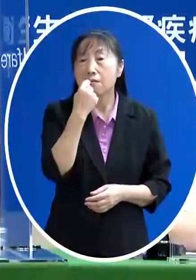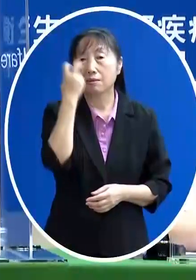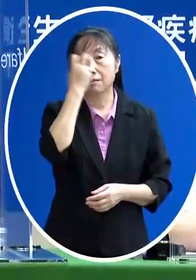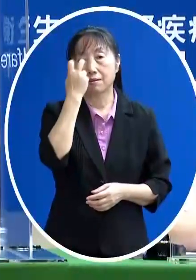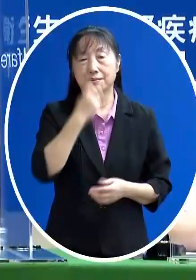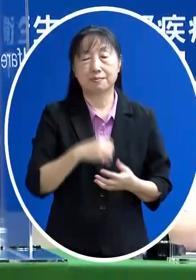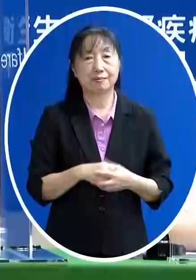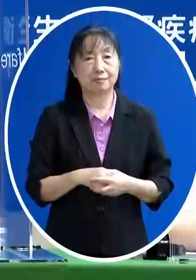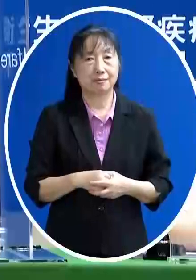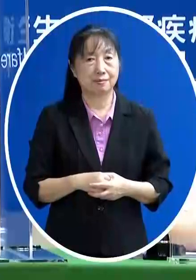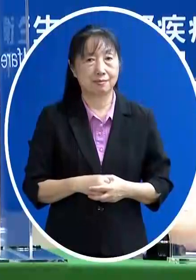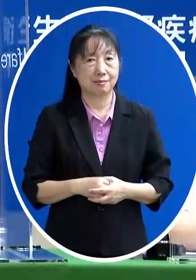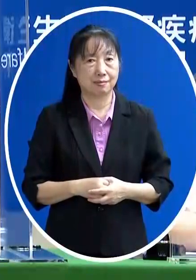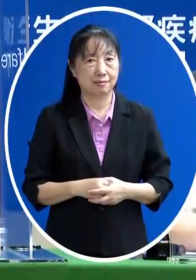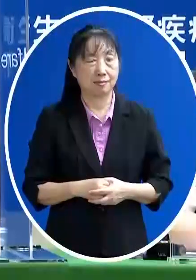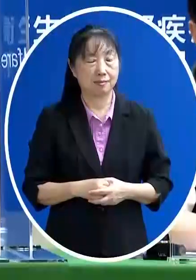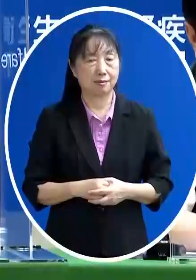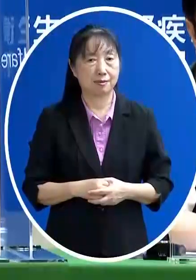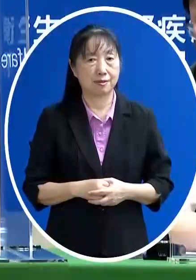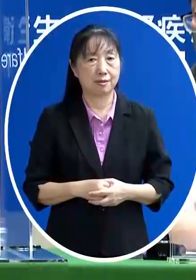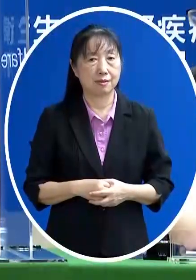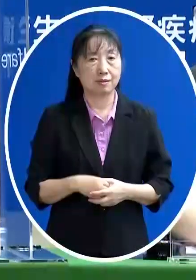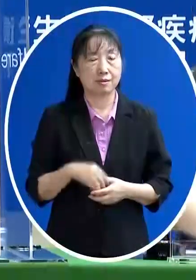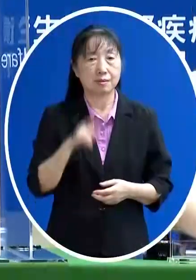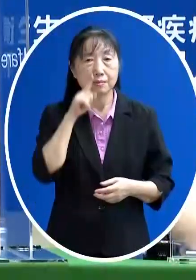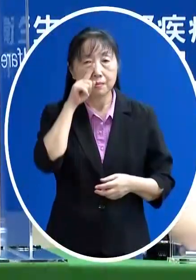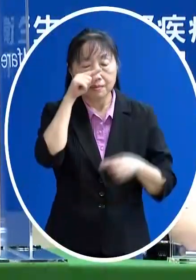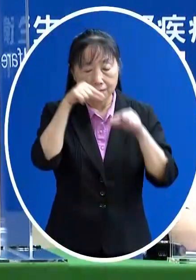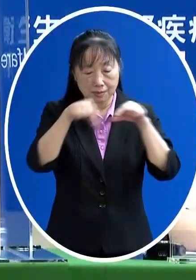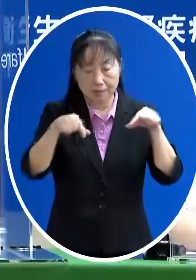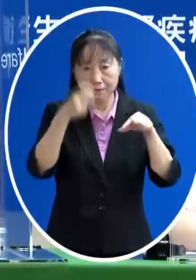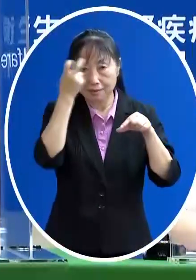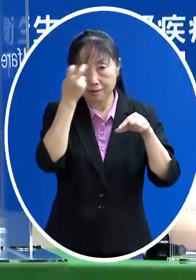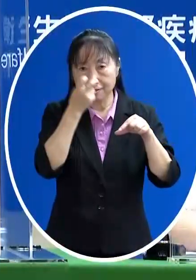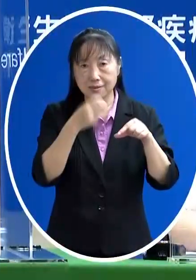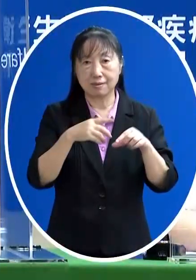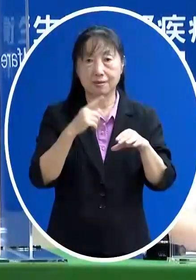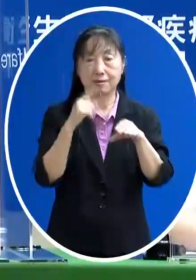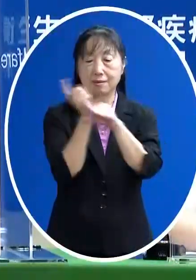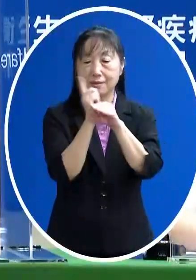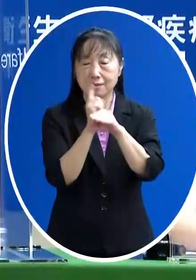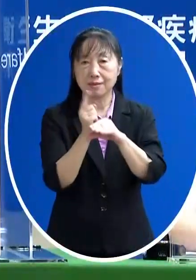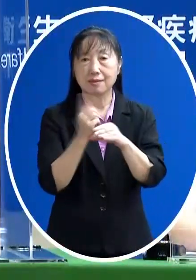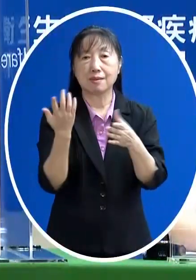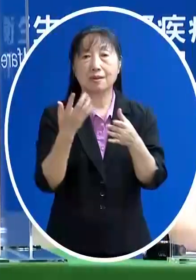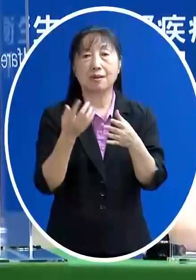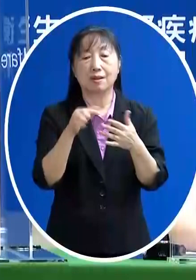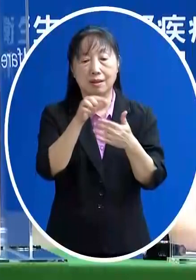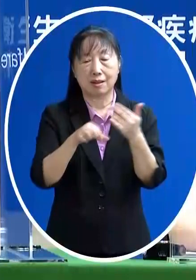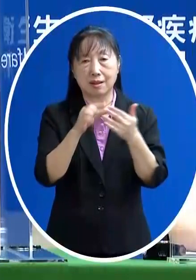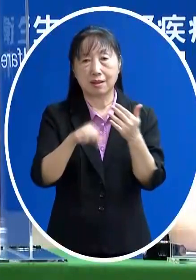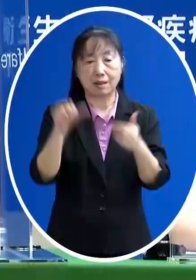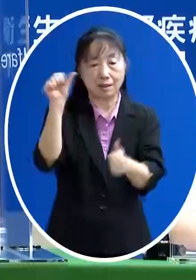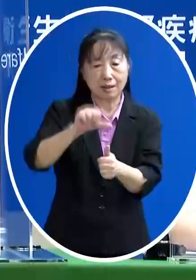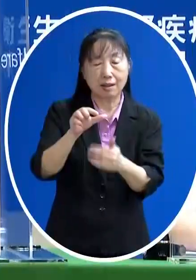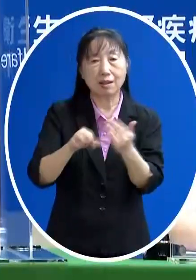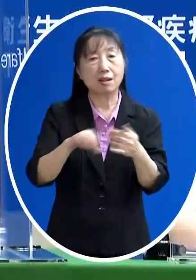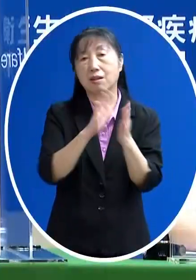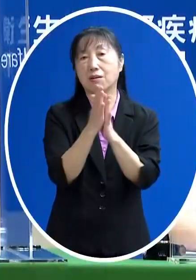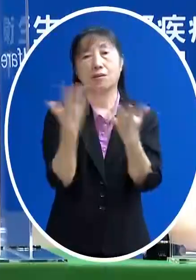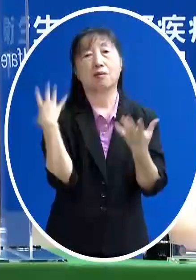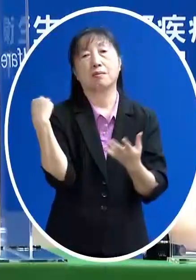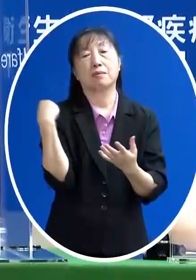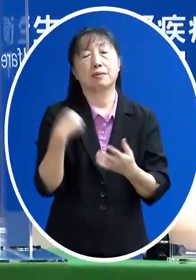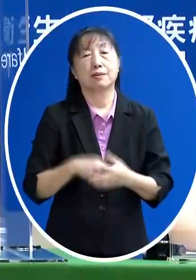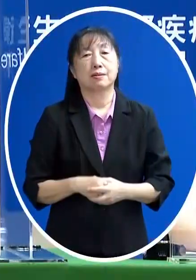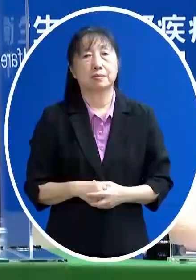哈，那还有就是说，快筛的相关规则、车队的相关规则哦，还有相关的罚则，其实都是一样的